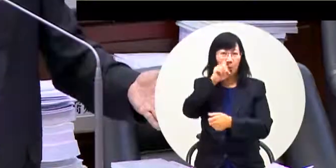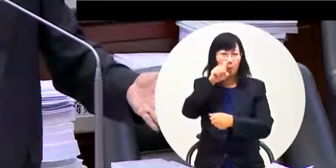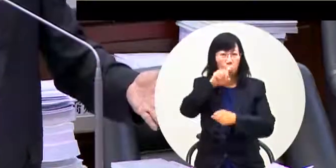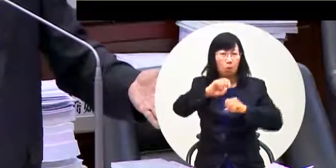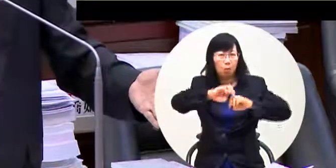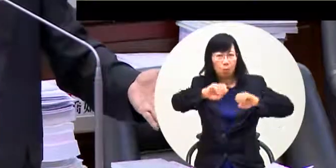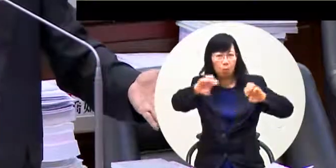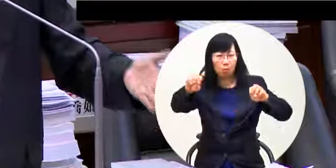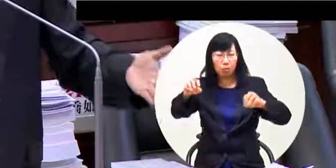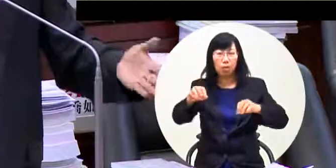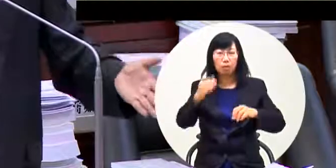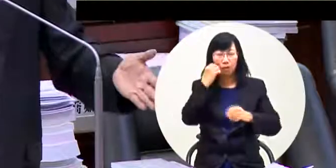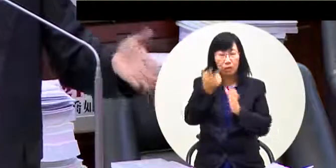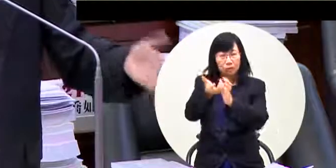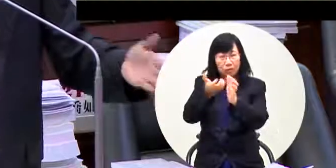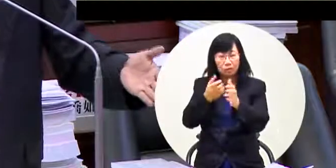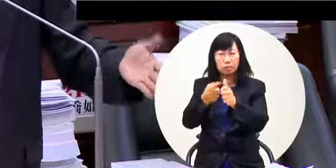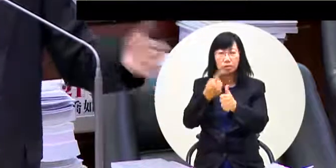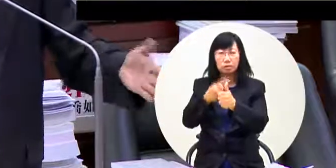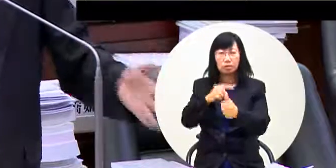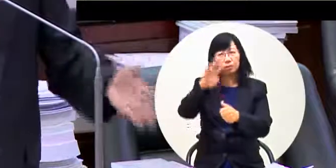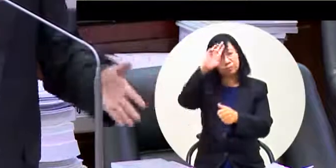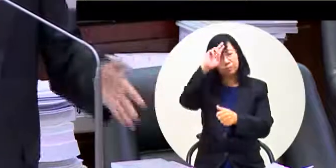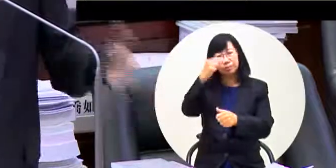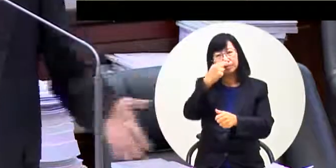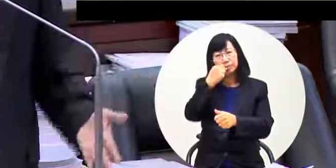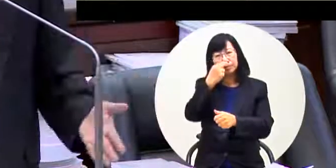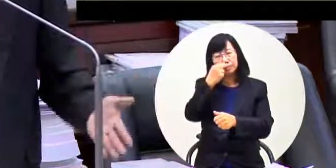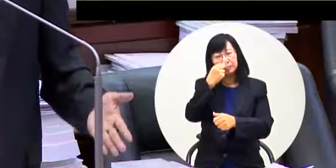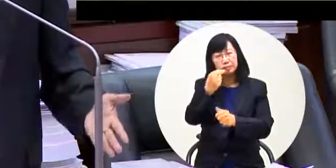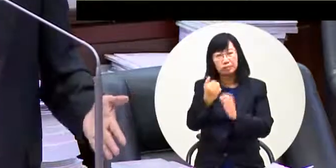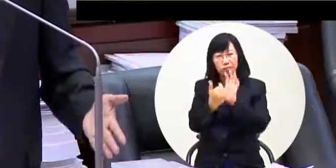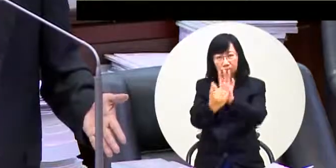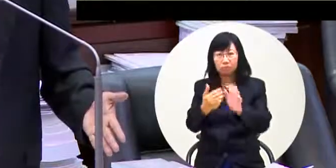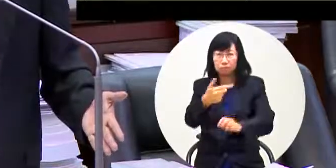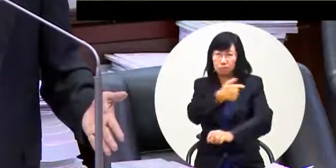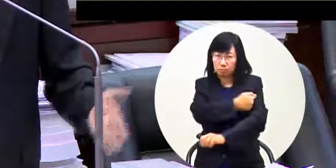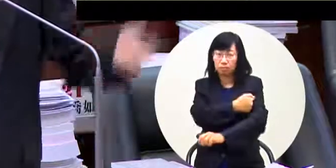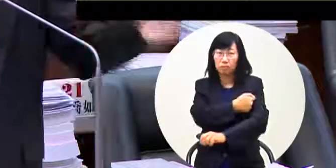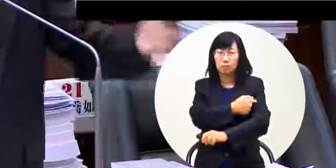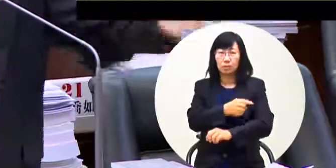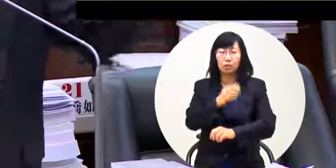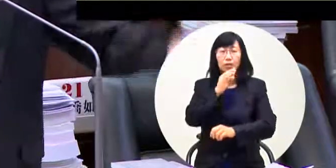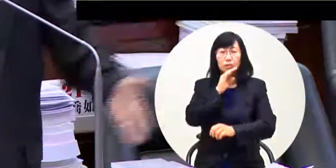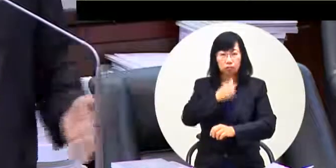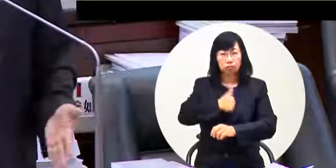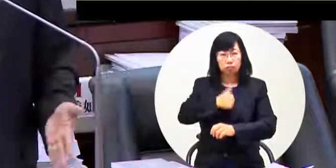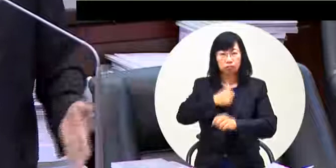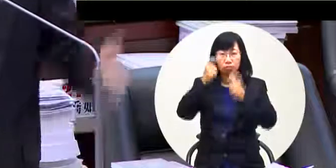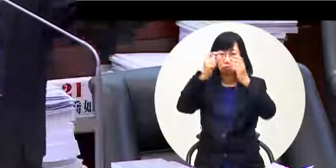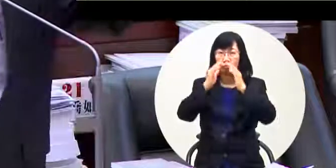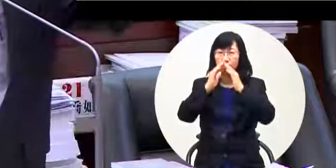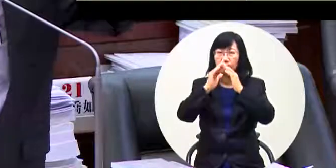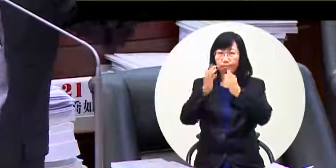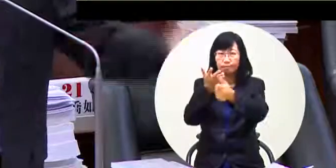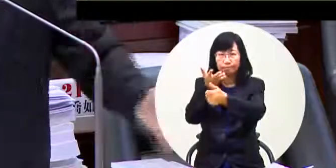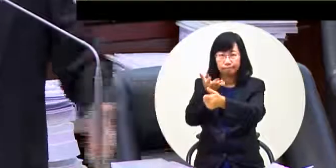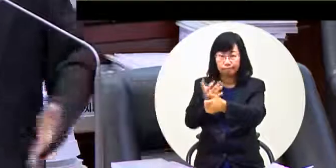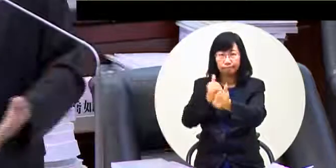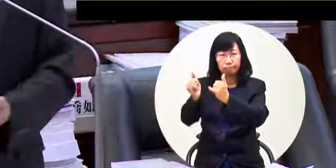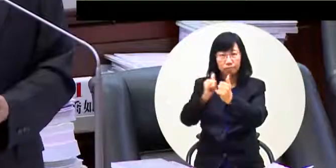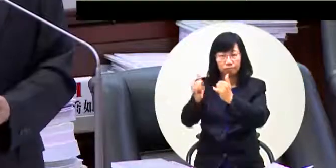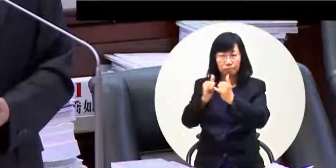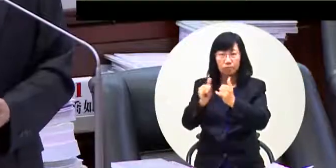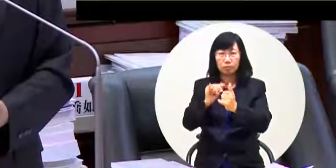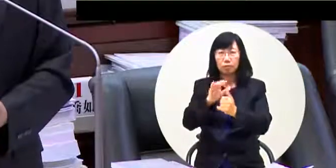不为过啊，那是我们高雄人应该爱给他的福利啊。我们的环境就是这么险恶，我们这免疫